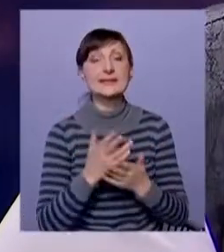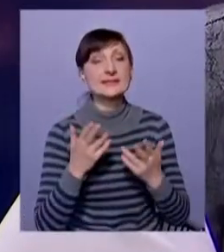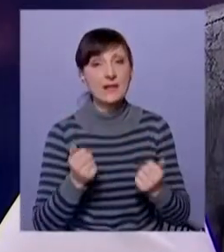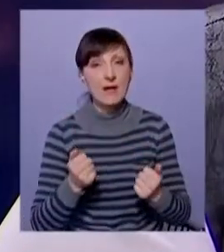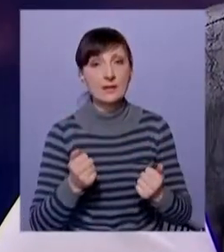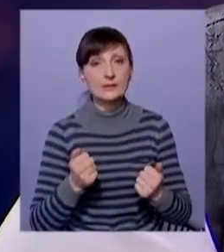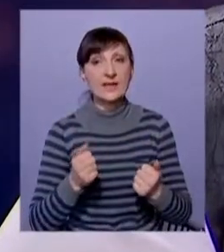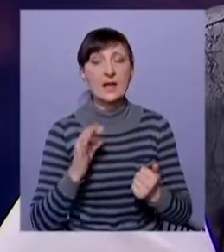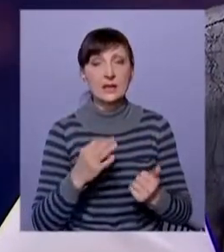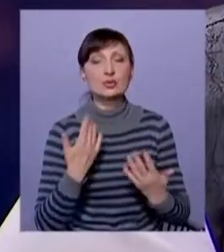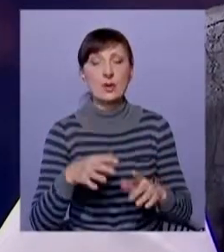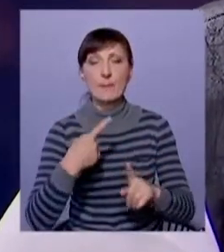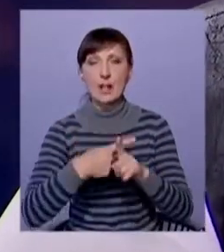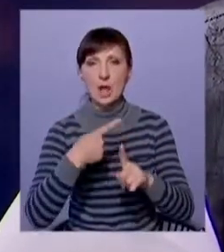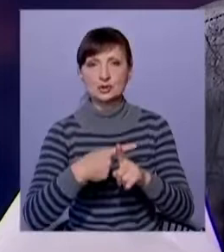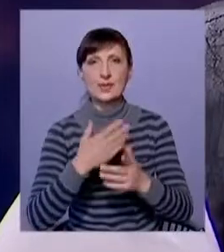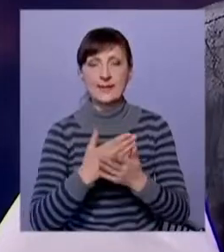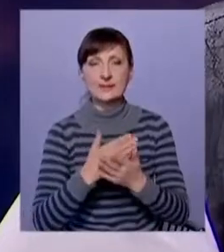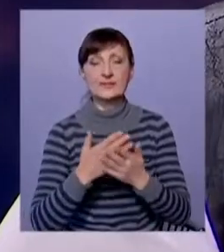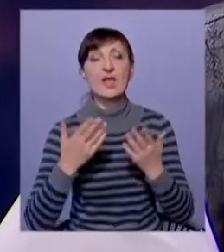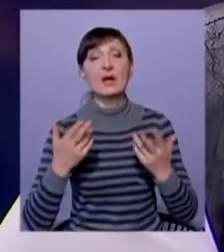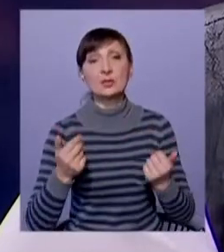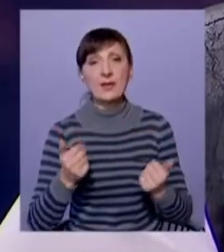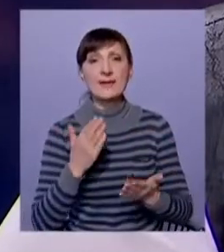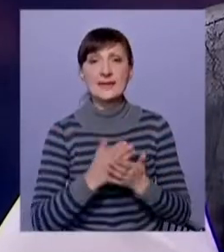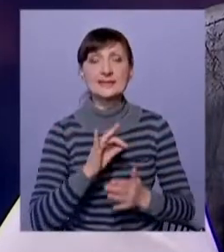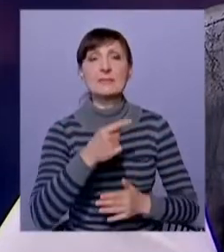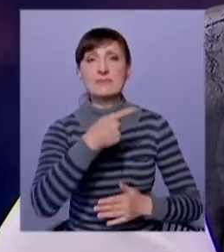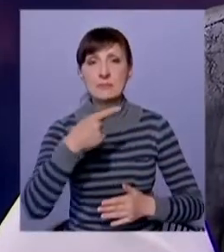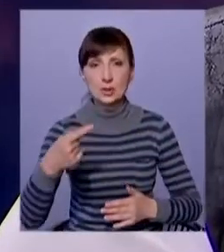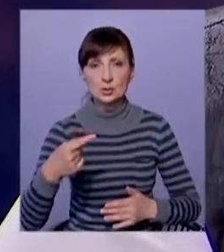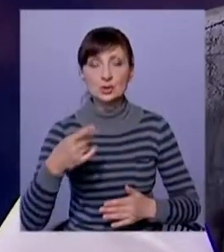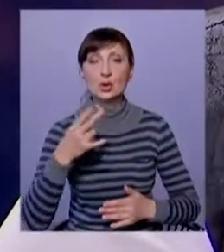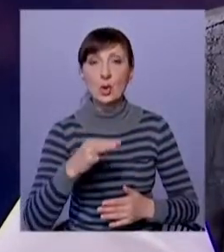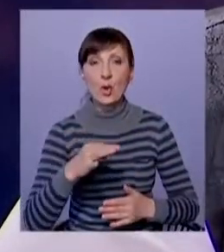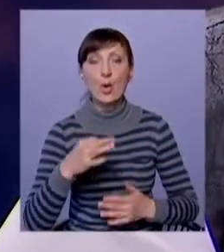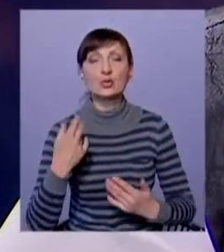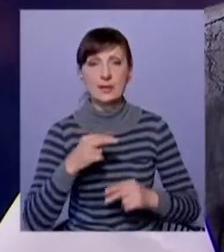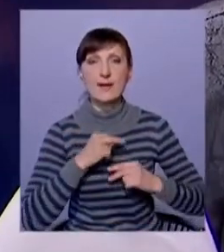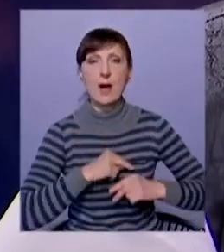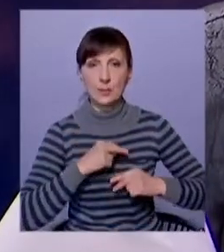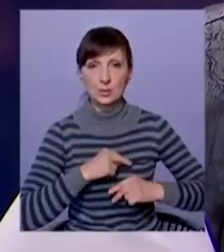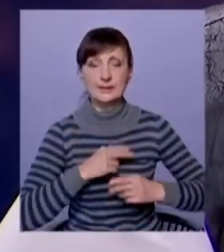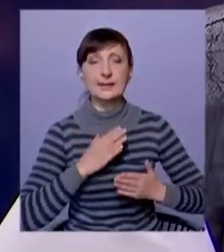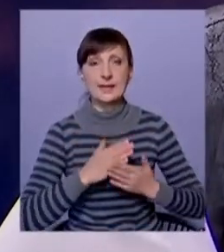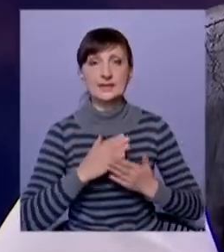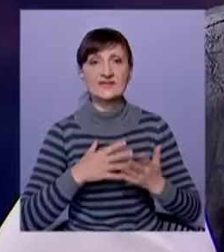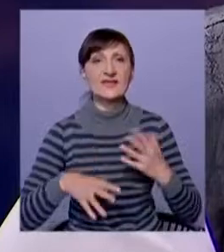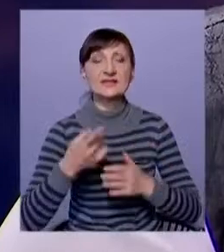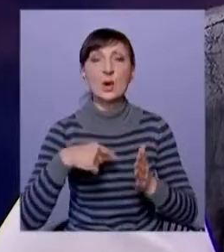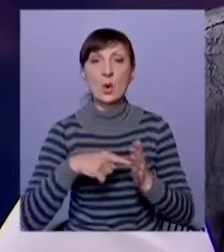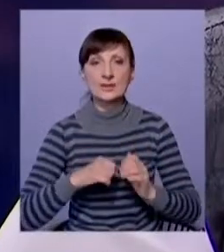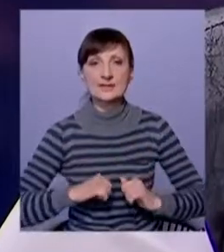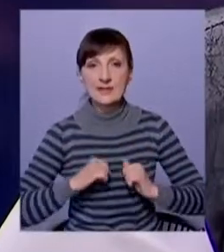за положительную динамику. Есть, конечно, отрицательные моменты, но над ним работает, как говорится, весь город и